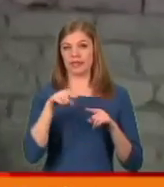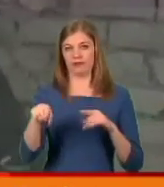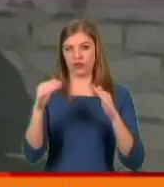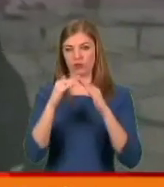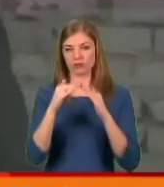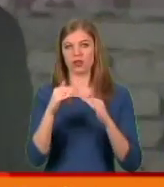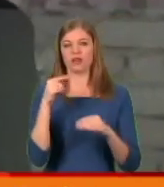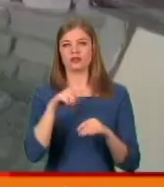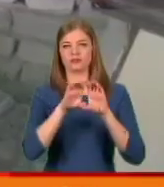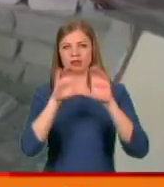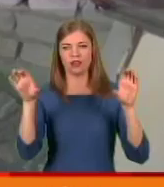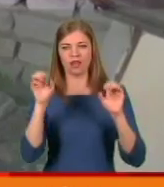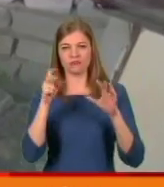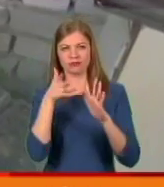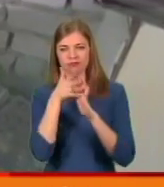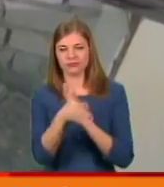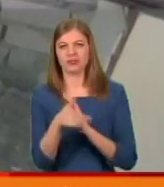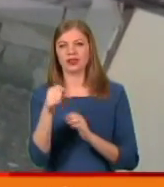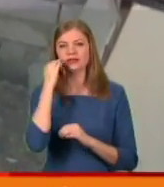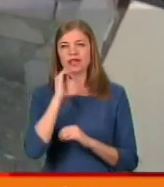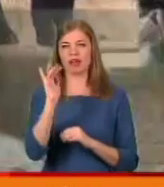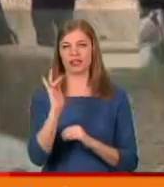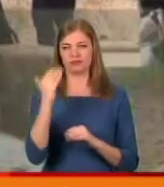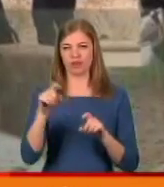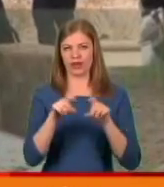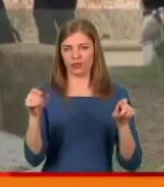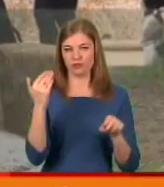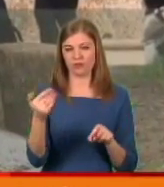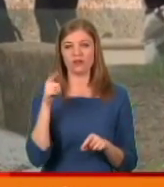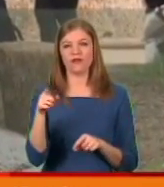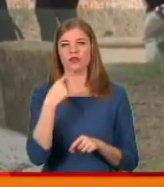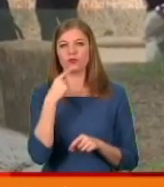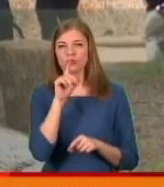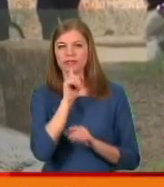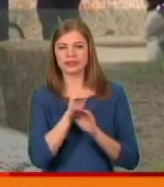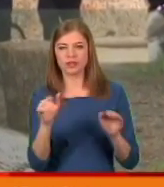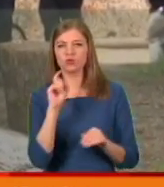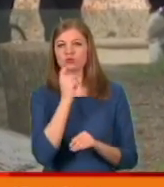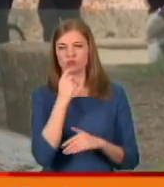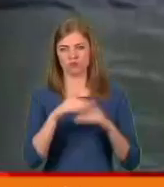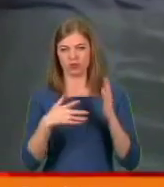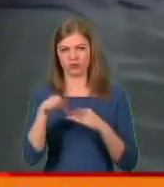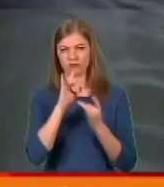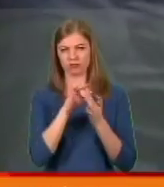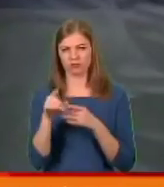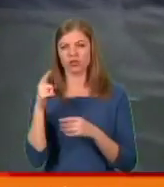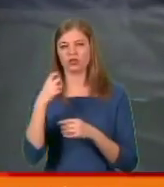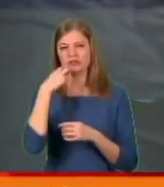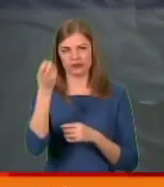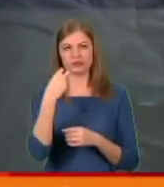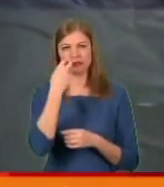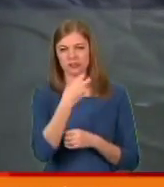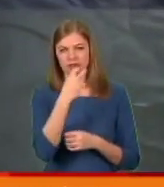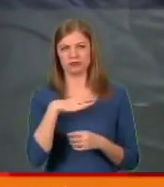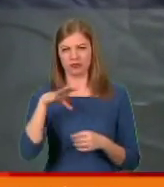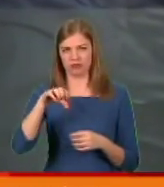здані кварцова лампа, стара гінекологічне крісло. Він говорить негучно, зуби майже всі вибиті. Вирували зуби